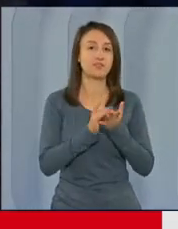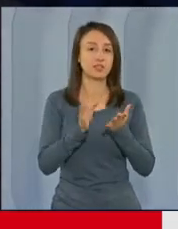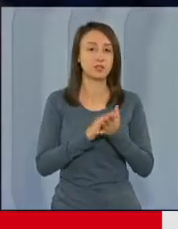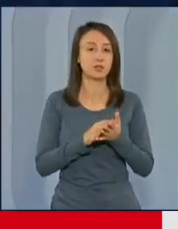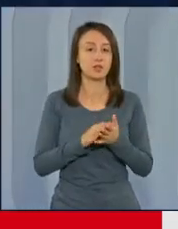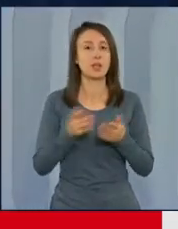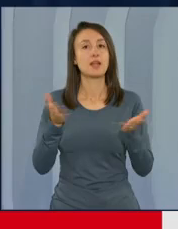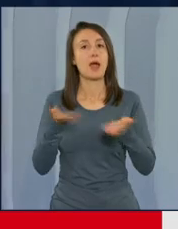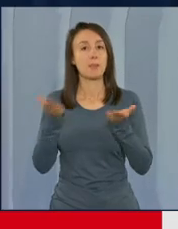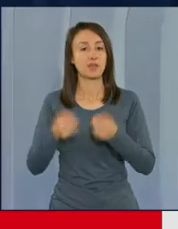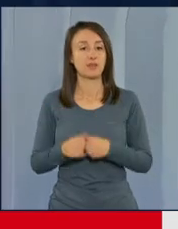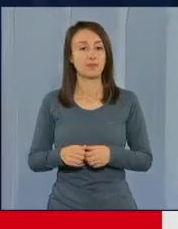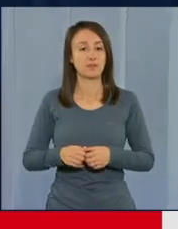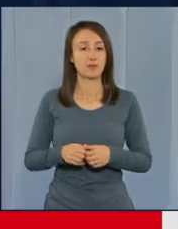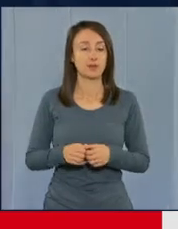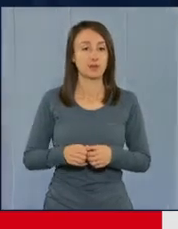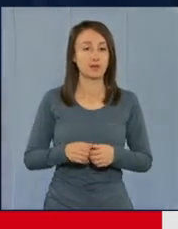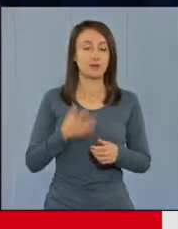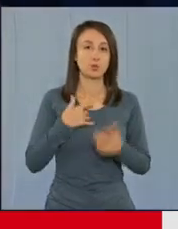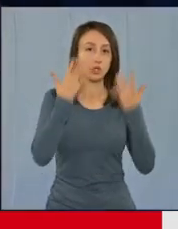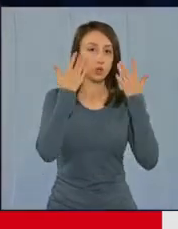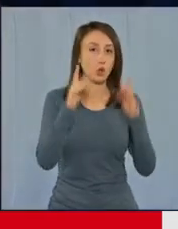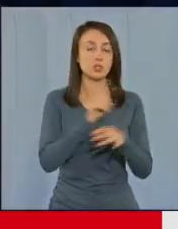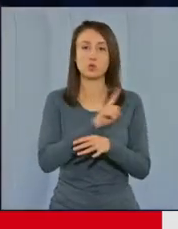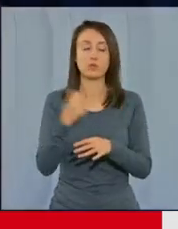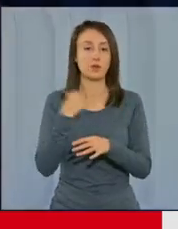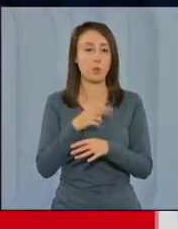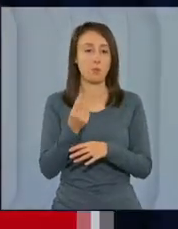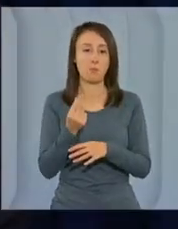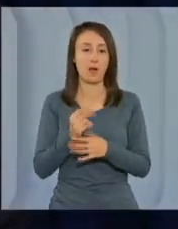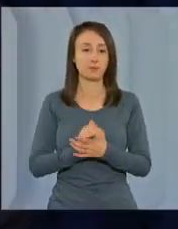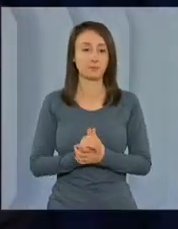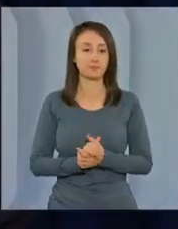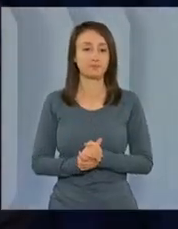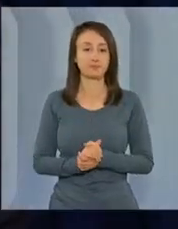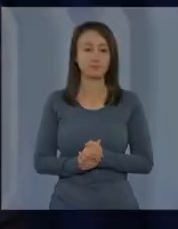într-o milisecundă. Deci nu vreau să le înstrăinez în sensul să le donăm, nu vreau să fac niciun rost de bani din chestia asta. Mm-hmm.